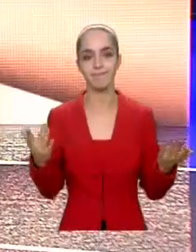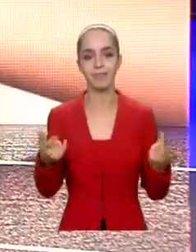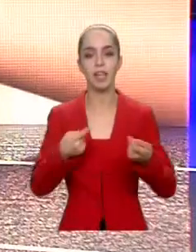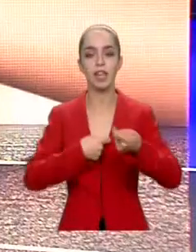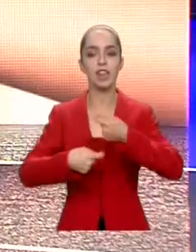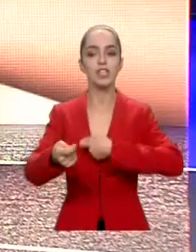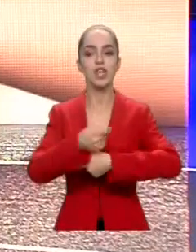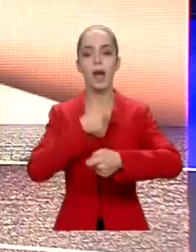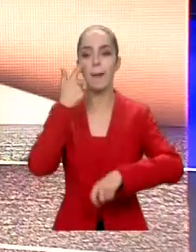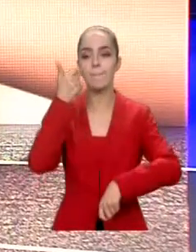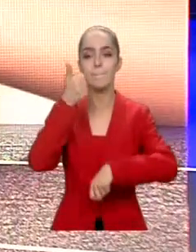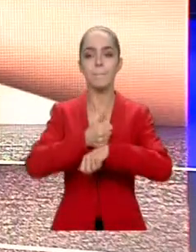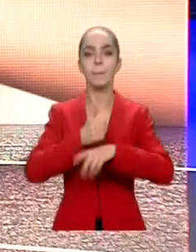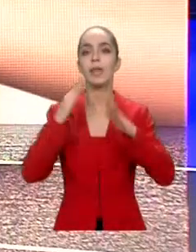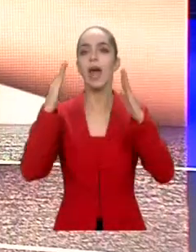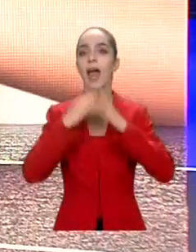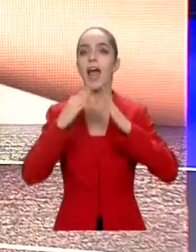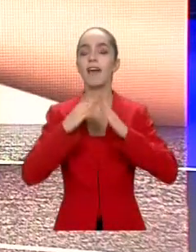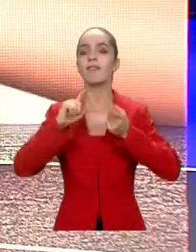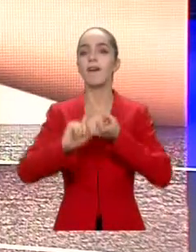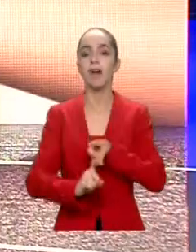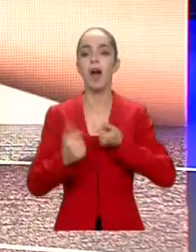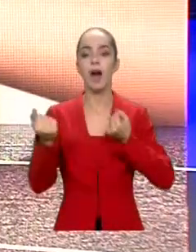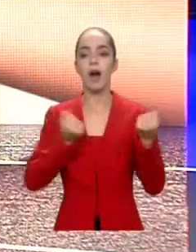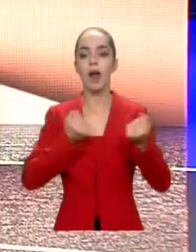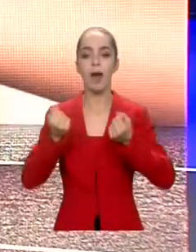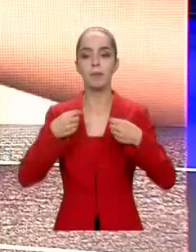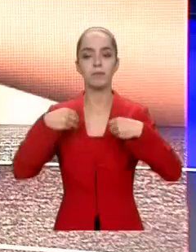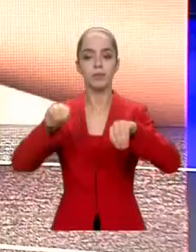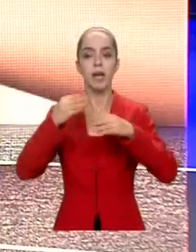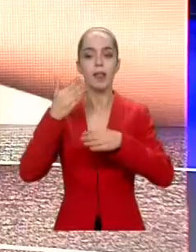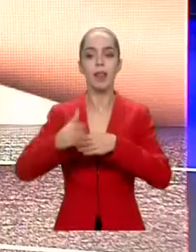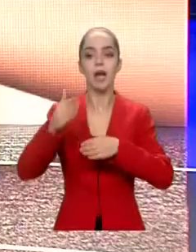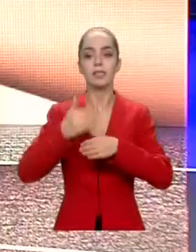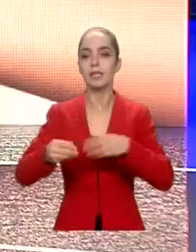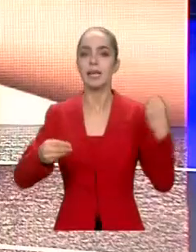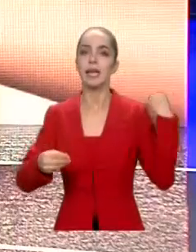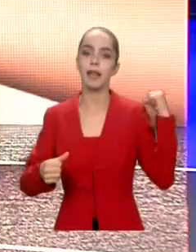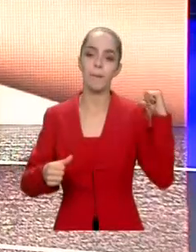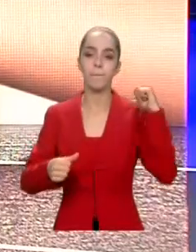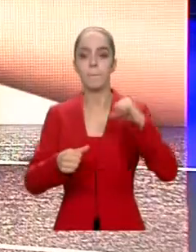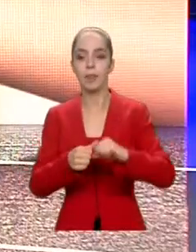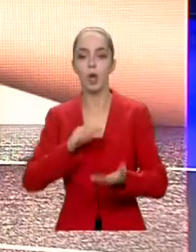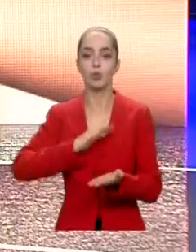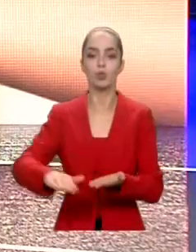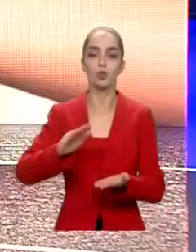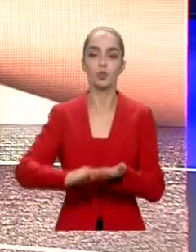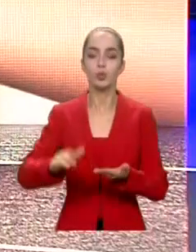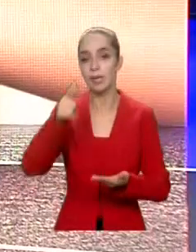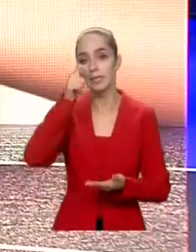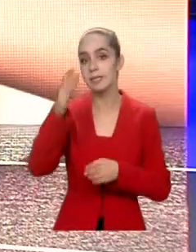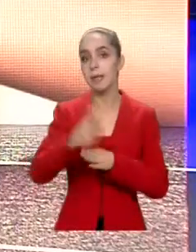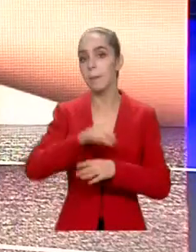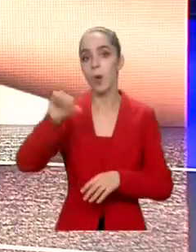Ticaret Bakanlığı konut ve araç satışlarındaki taksit sayılarında yeni bir düzenleme yaptı. Önemli